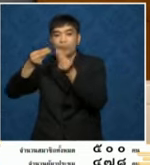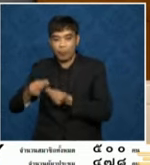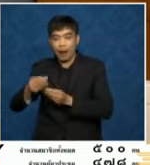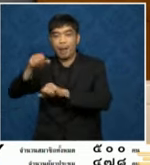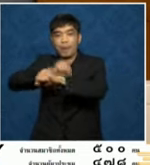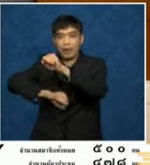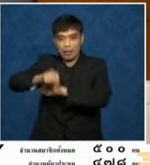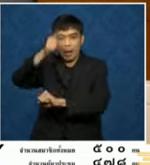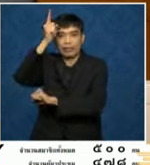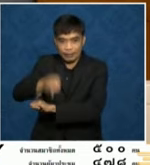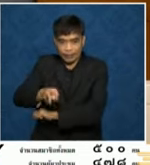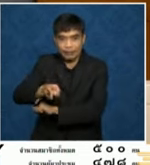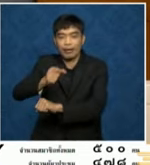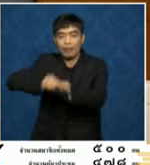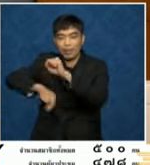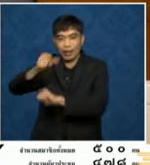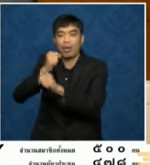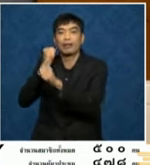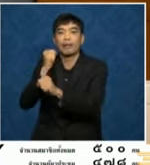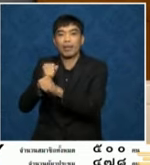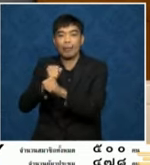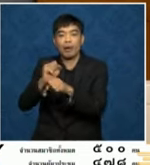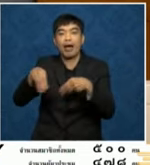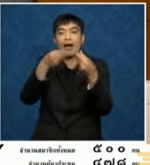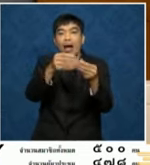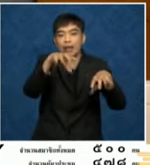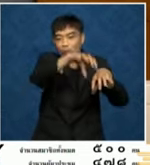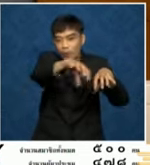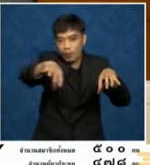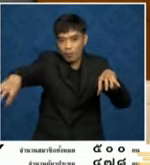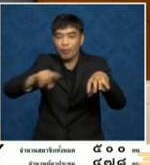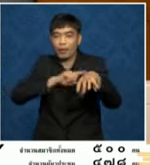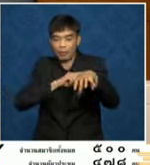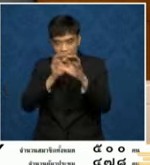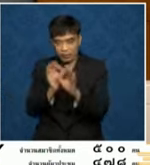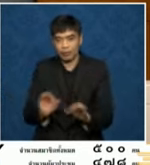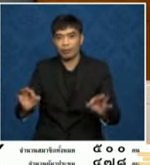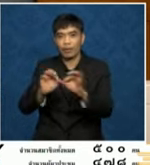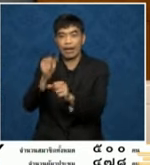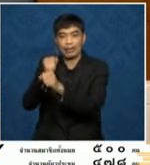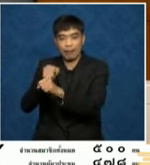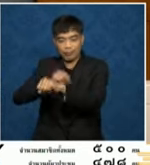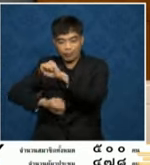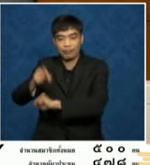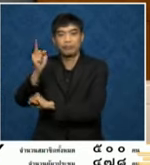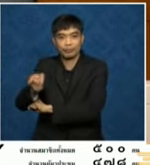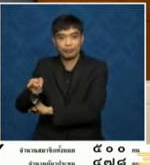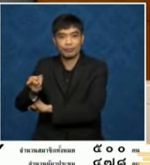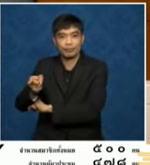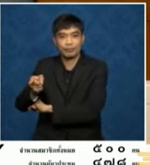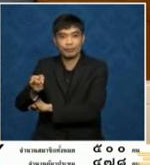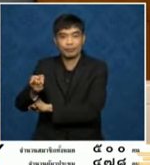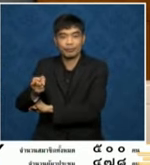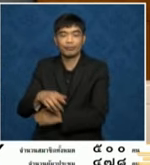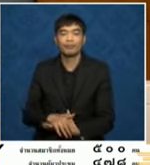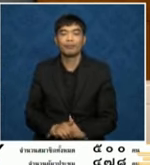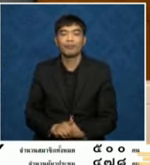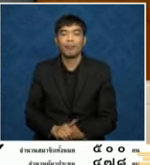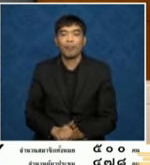ไปสู่การปฏิบัติเชื่อมโยงไปทุกส่วนราชการที่มีความจำเป็นนะครับในส่วนของคำถ